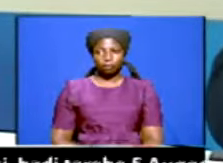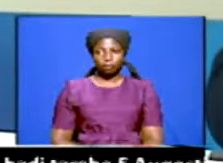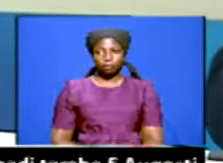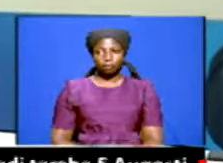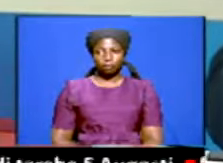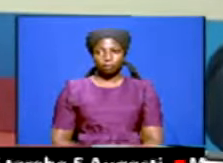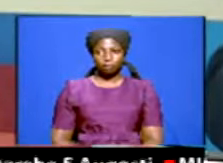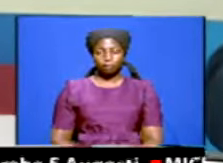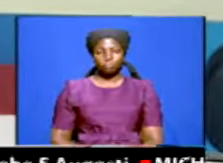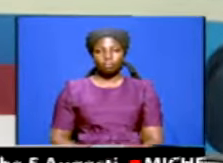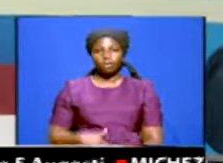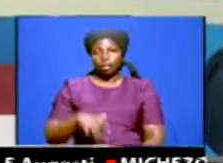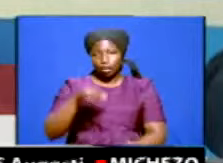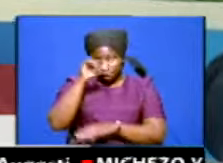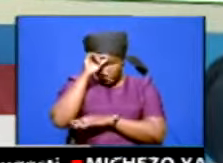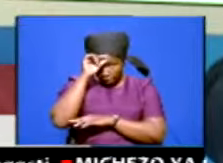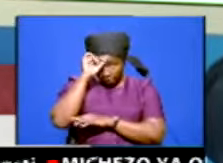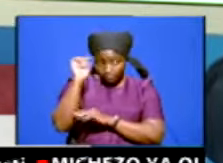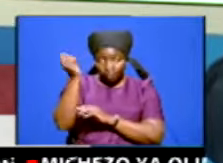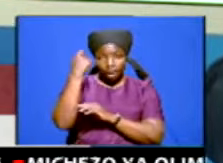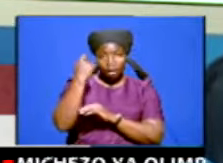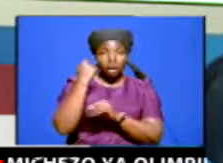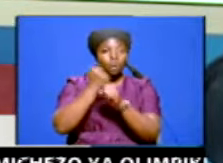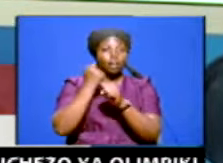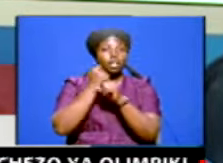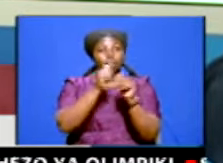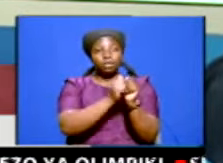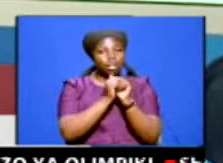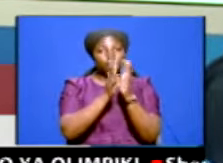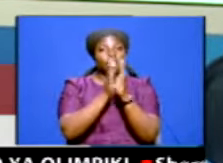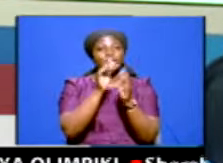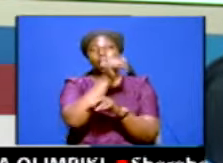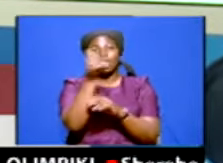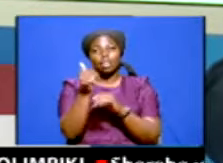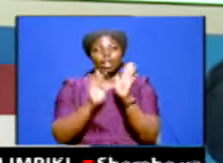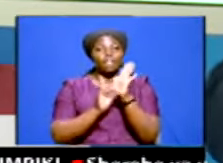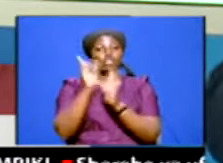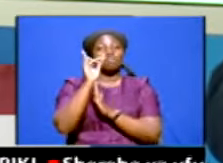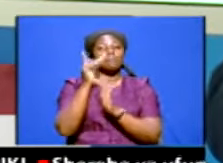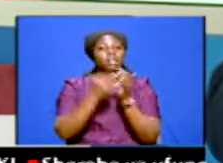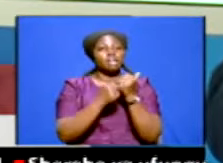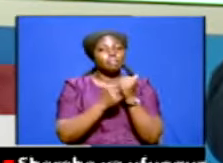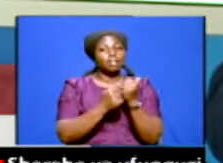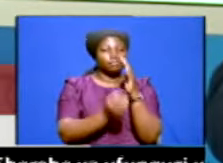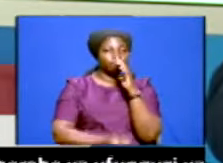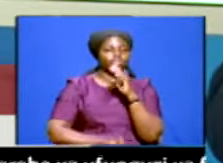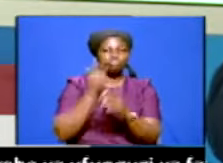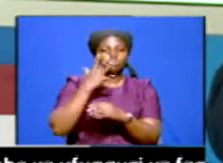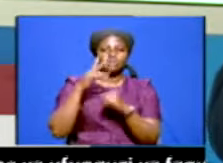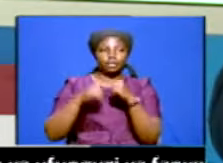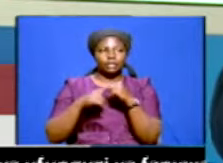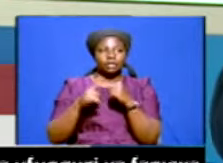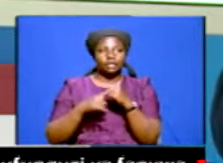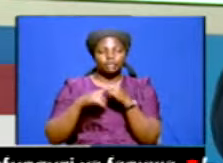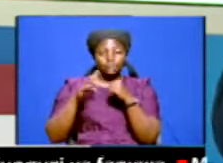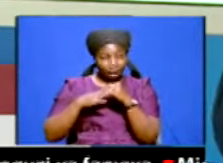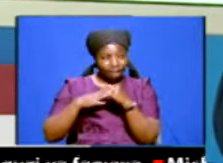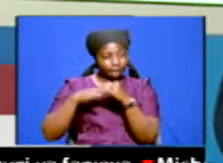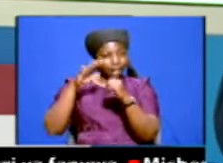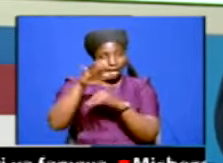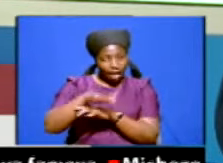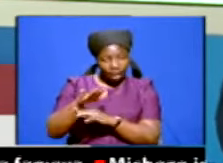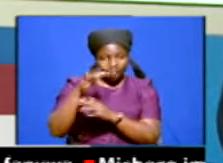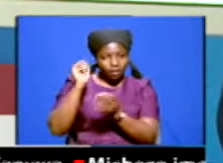Na serikali ya Kenya inashirikiana na mashirika mengine ya kimaendeleo kubuni vituo 9 vya kupimia ugonjwa wa COVID-19 kwenye vituo